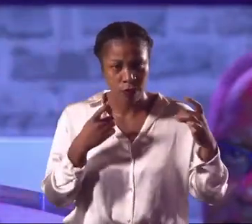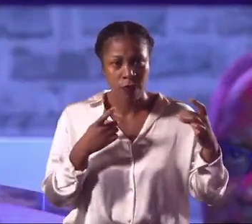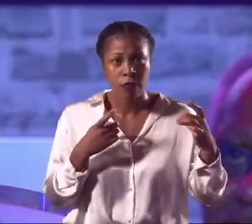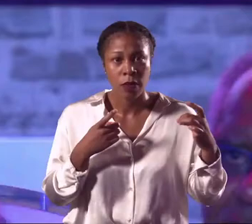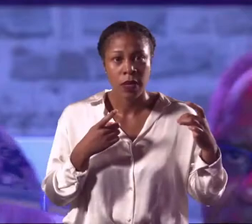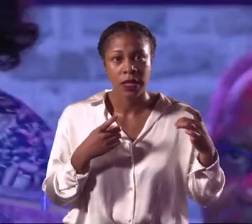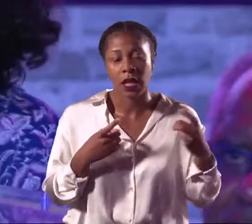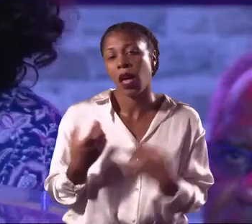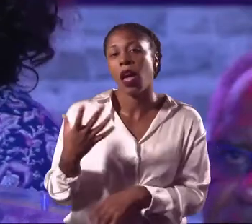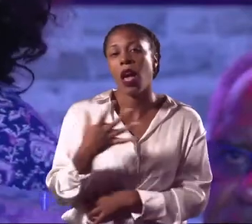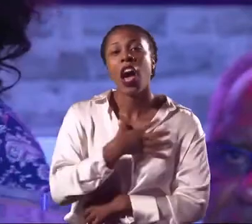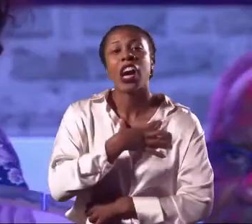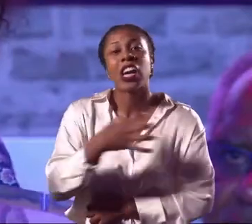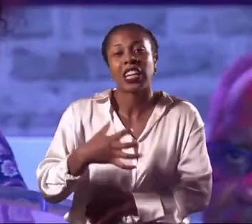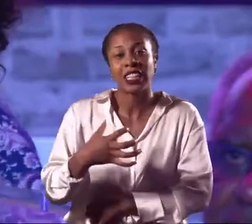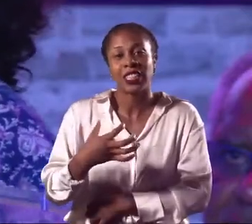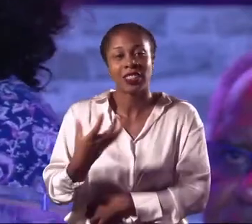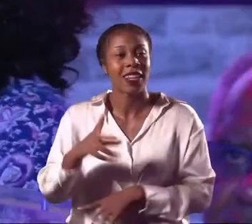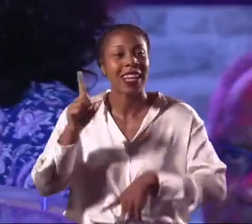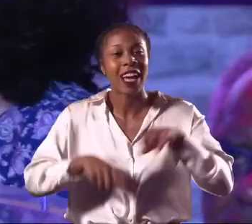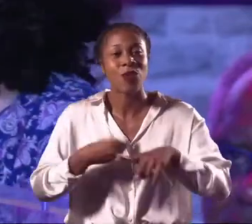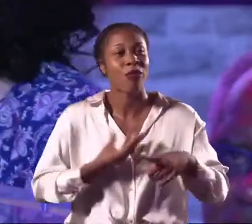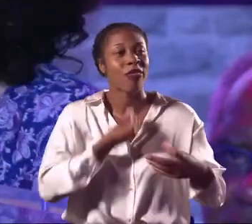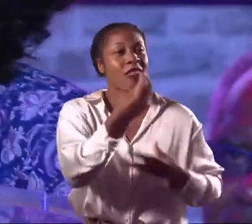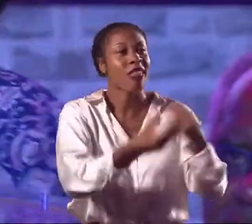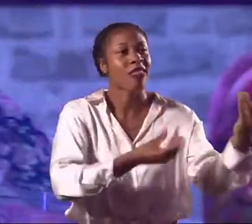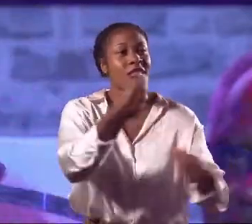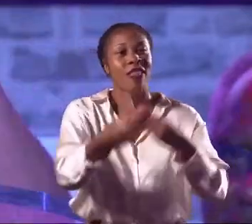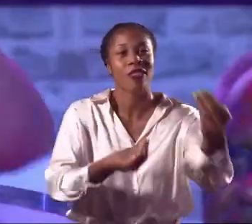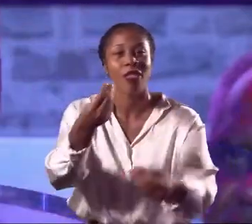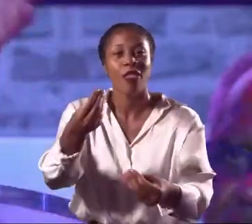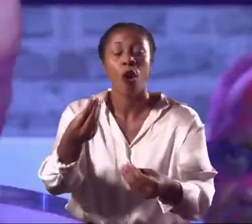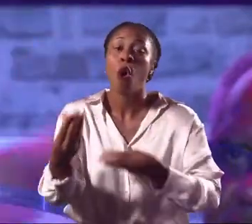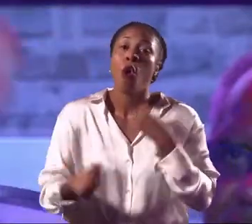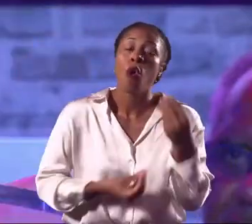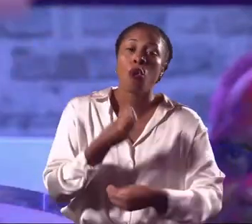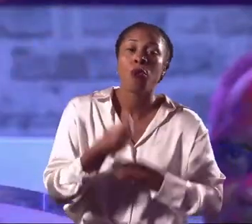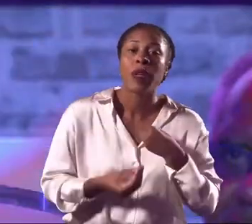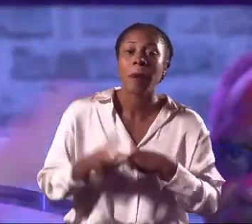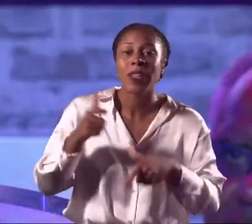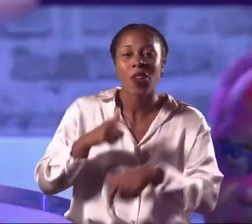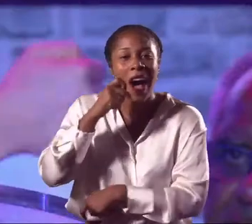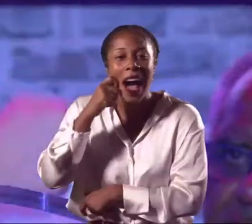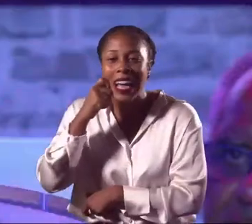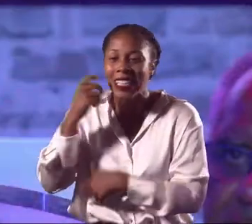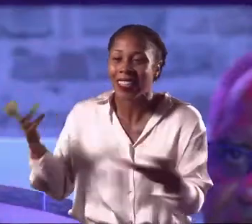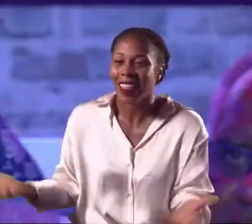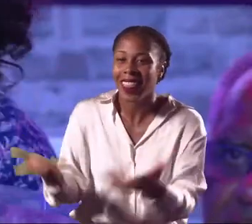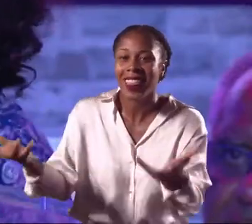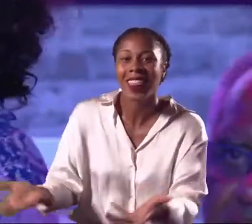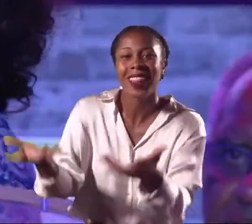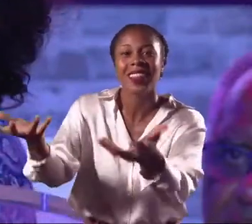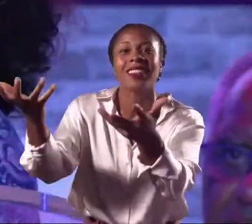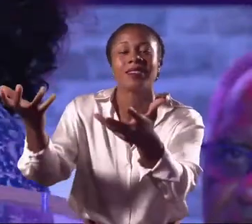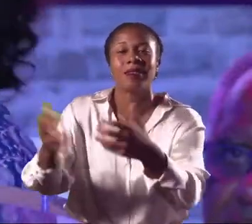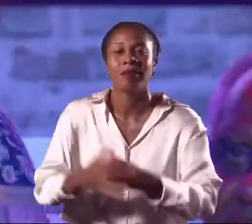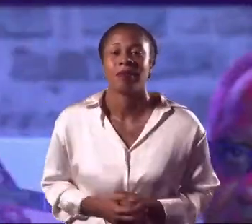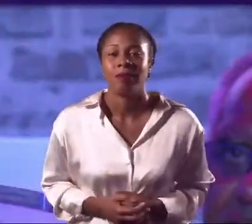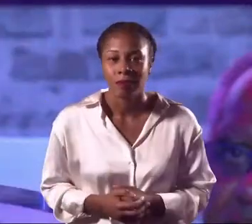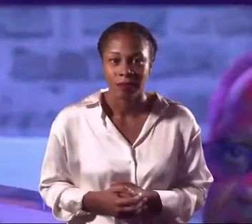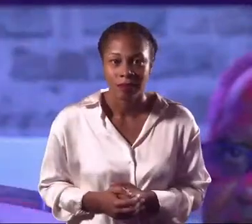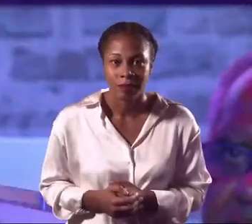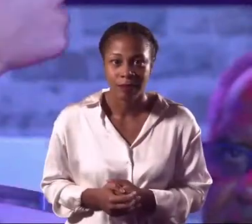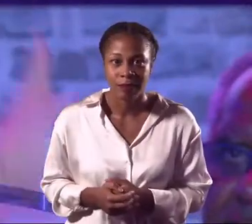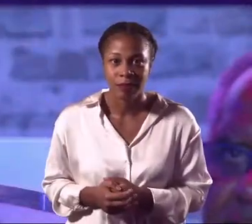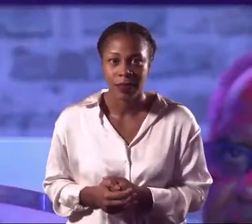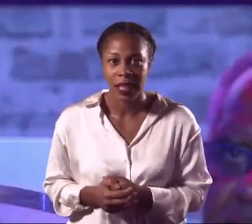aux plus riches? Ou est-ce qu'on va tenter la face raciste de l'autre pièce, là, vous faites sauter la pièce, vous avez la face des